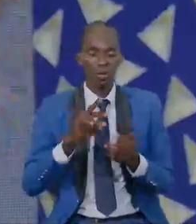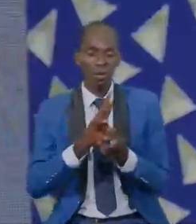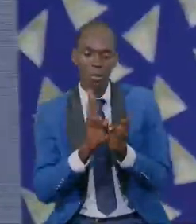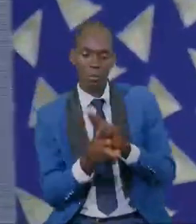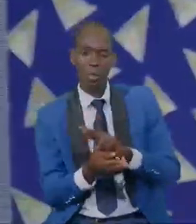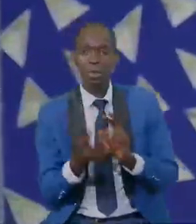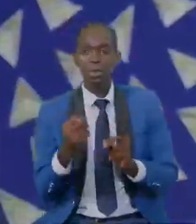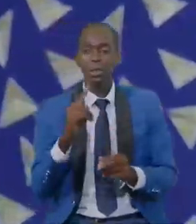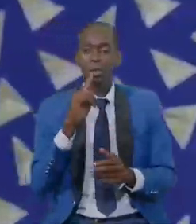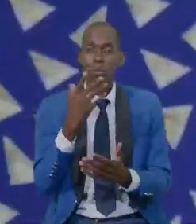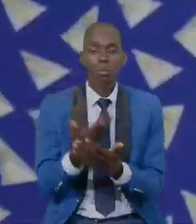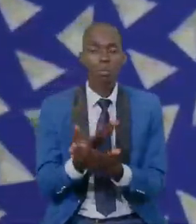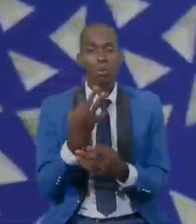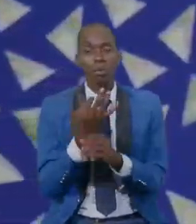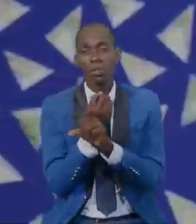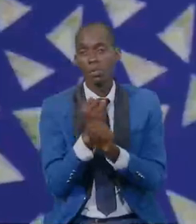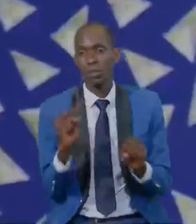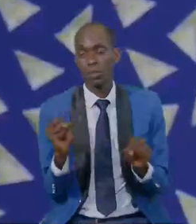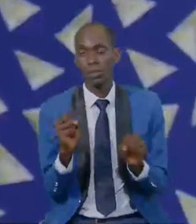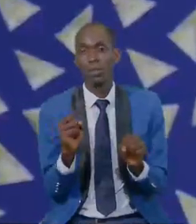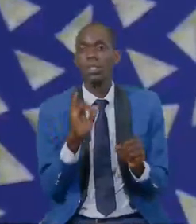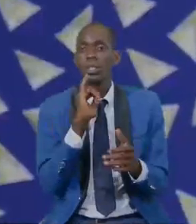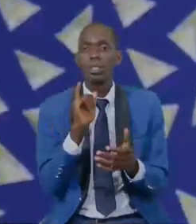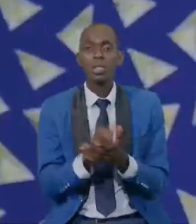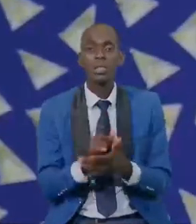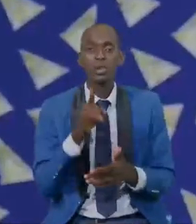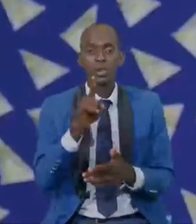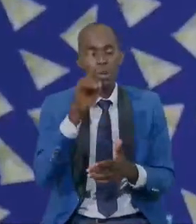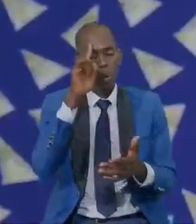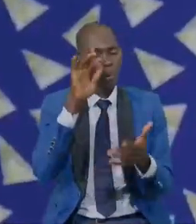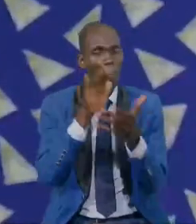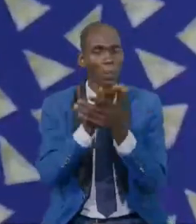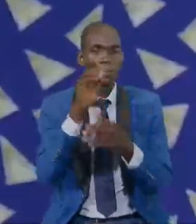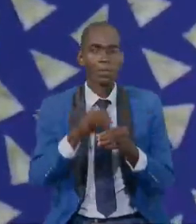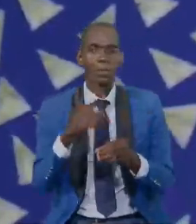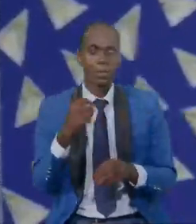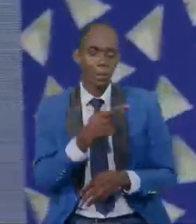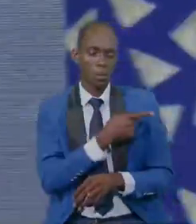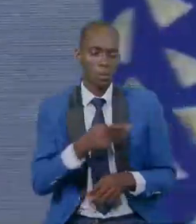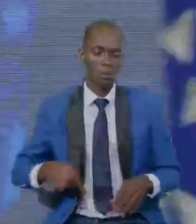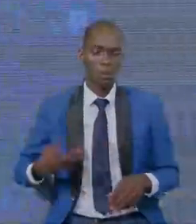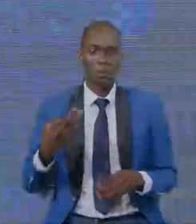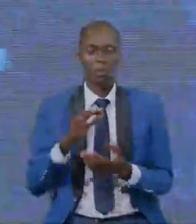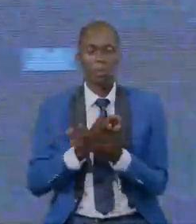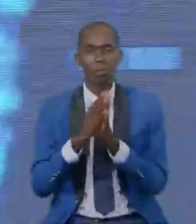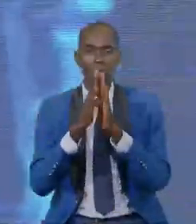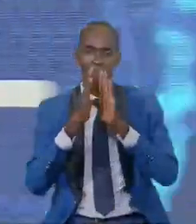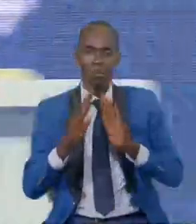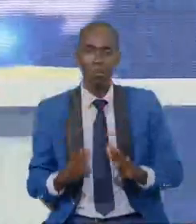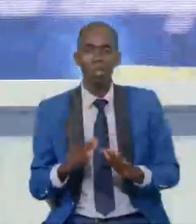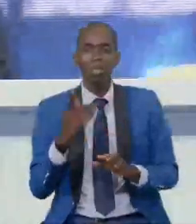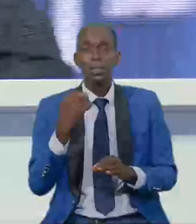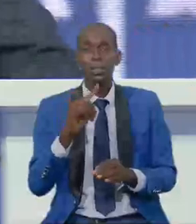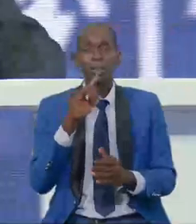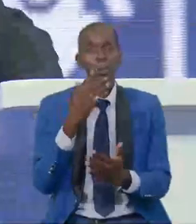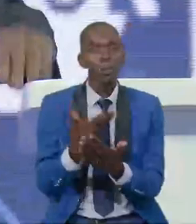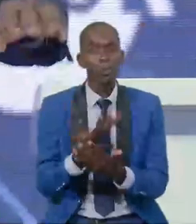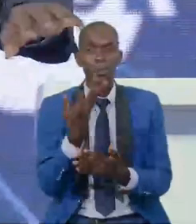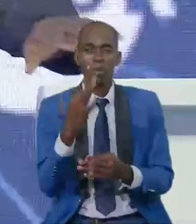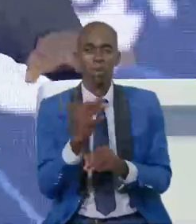tu t'es repenti. L'évidence du salut, to believe in the Prince of Peace. C'est que tu crois à ce prince de la